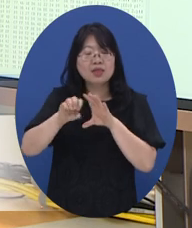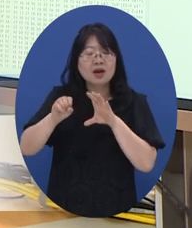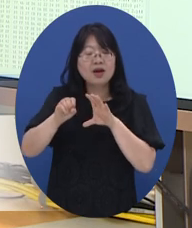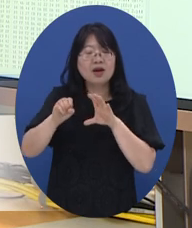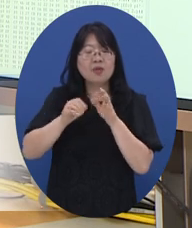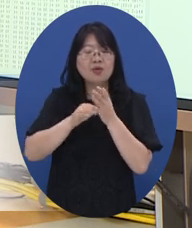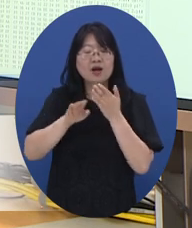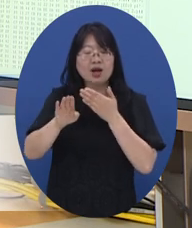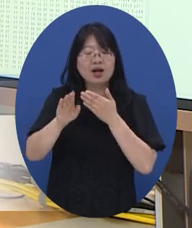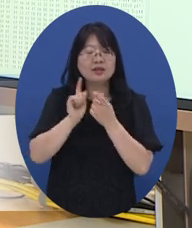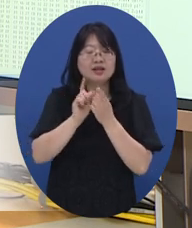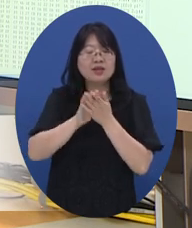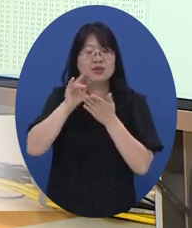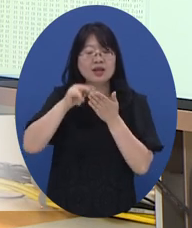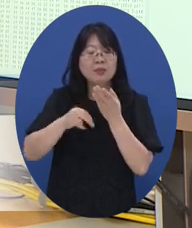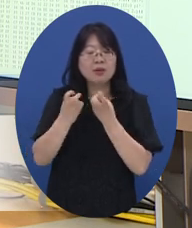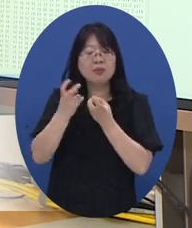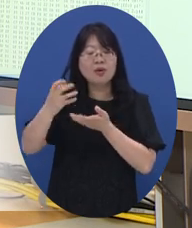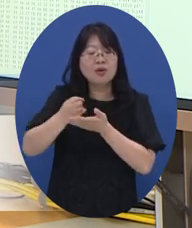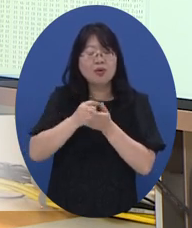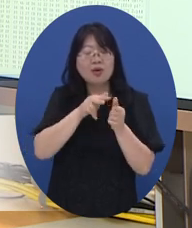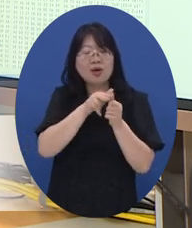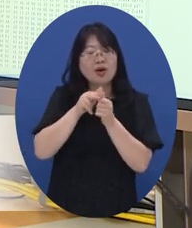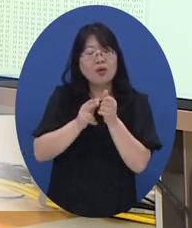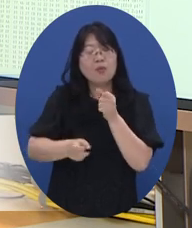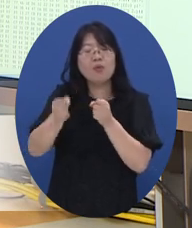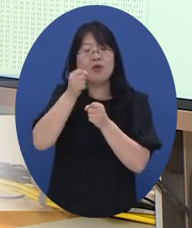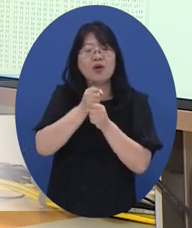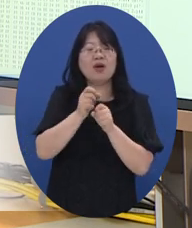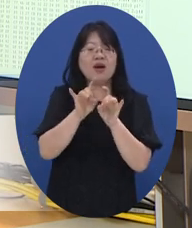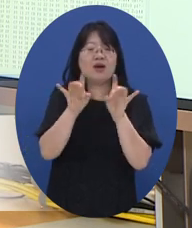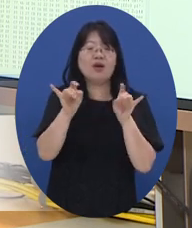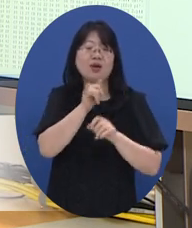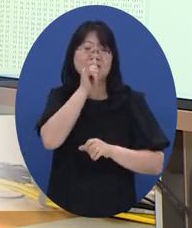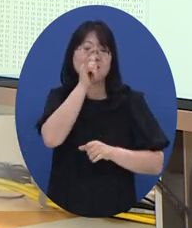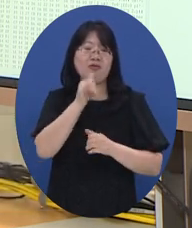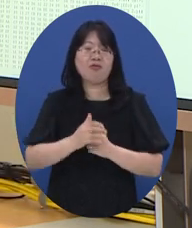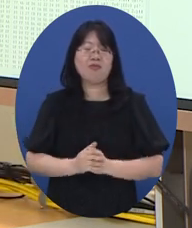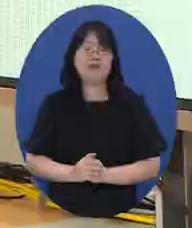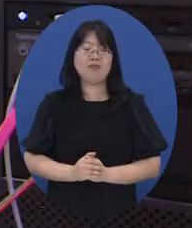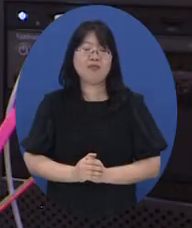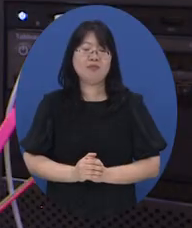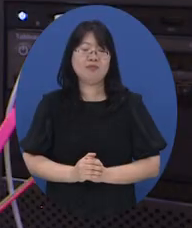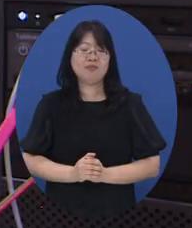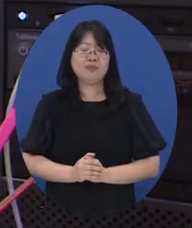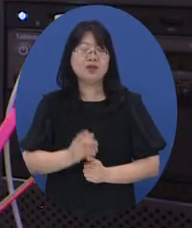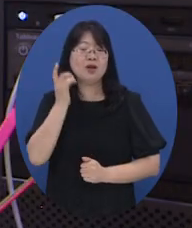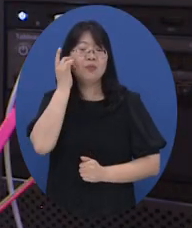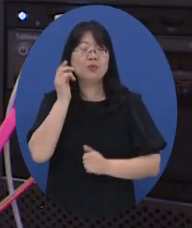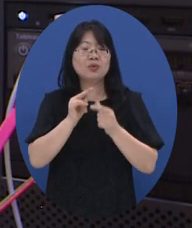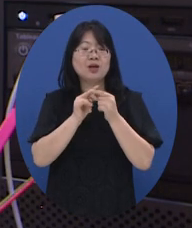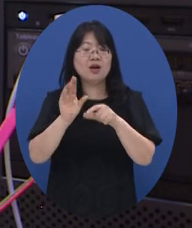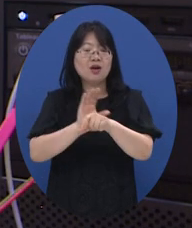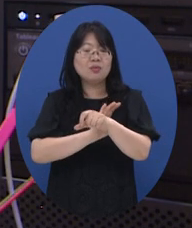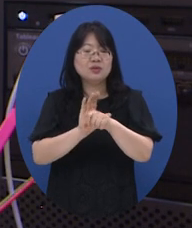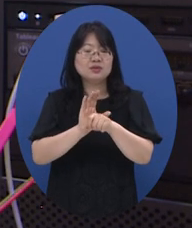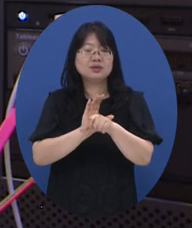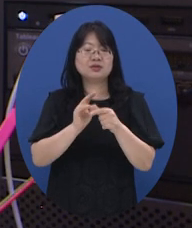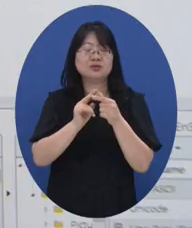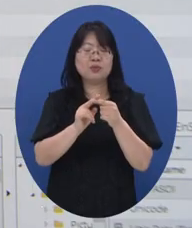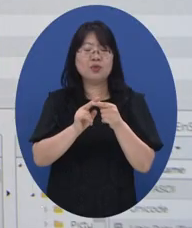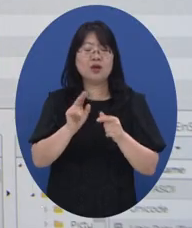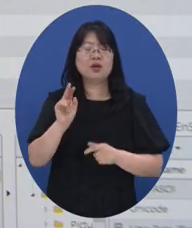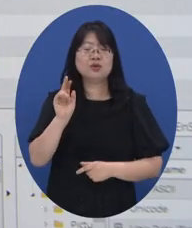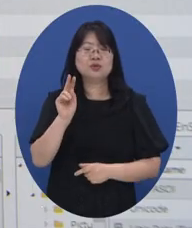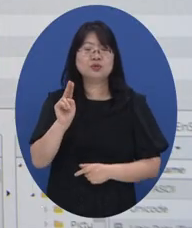적출한 다음에 그 메모리에 직접 있는 방식으로 휴대폰의 데이터를 일일이 다 복원을 하고 있고요 휴대폰 뿐 아니라 컴퓨터 하드